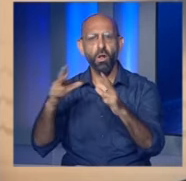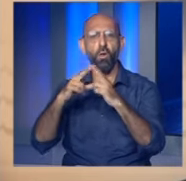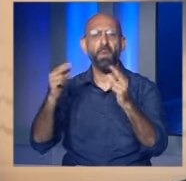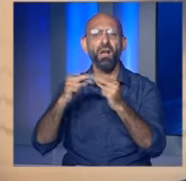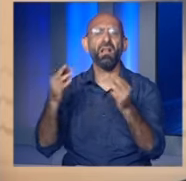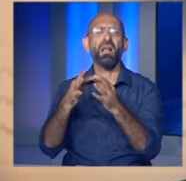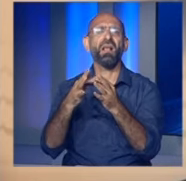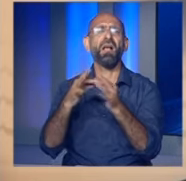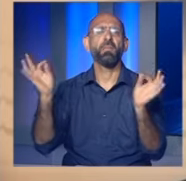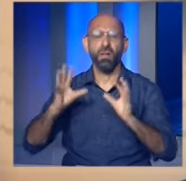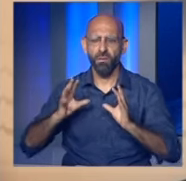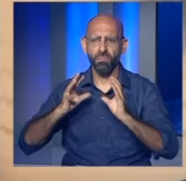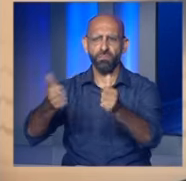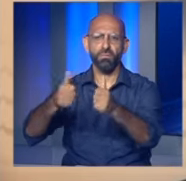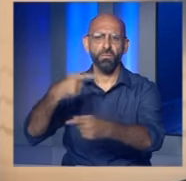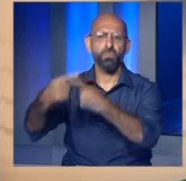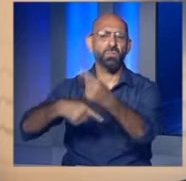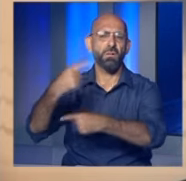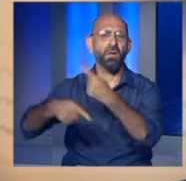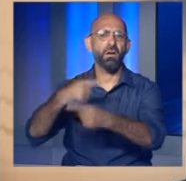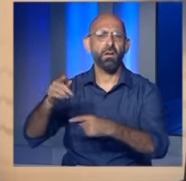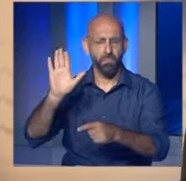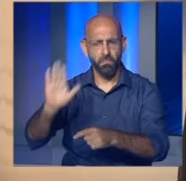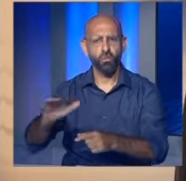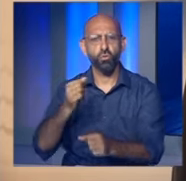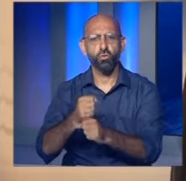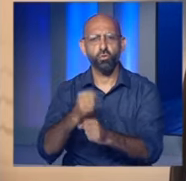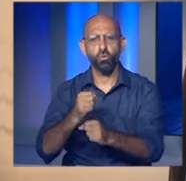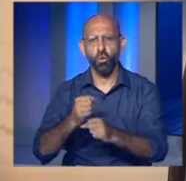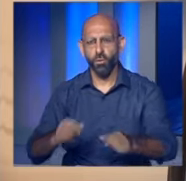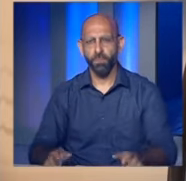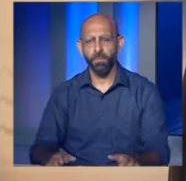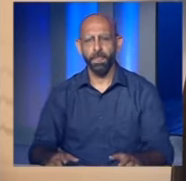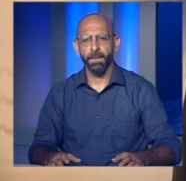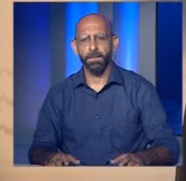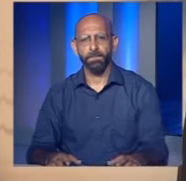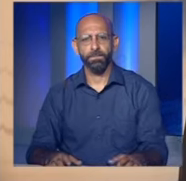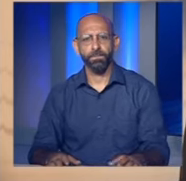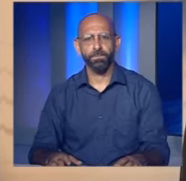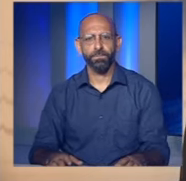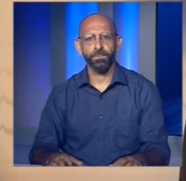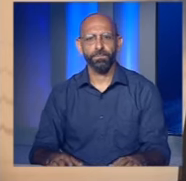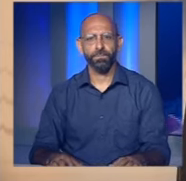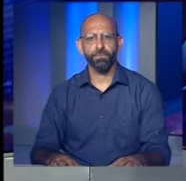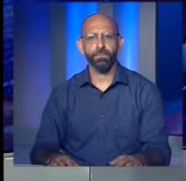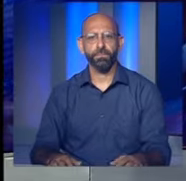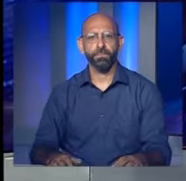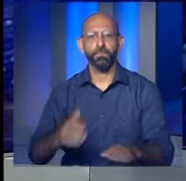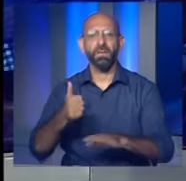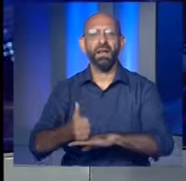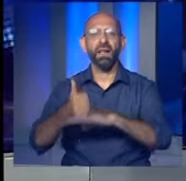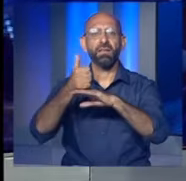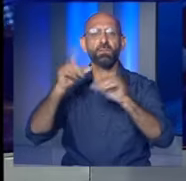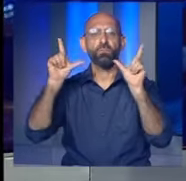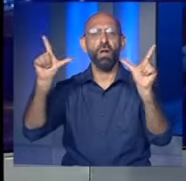يسلح الجيش اللبناني ليقوم بمهام الدفاع عن الوطن